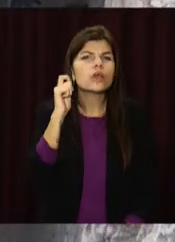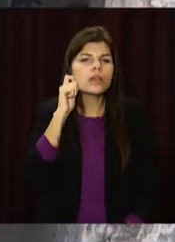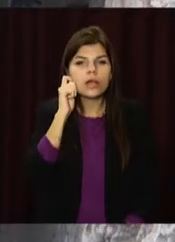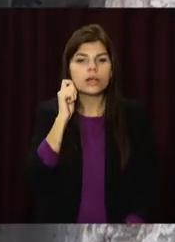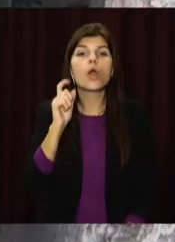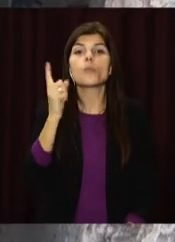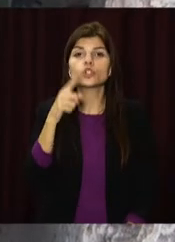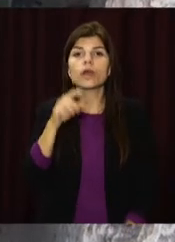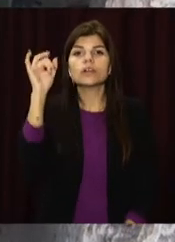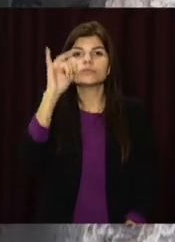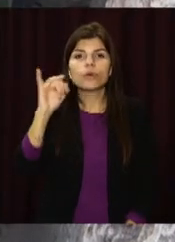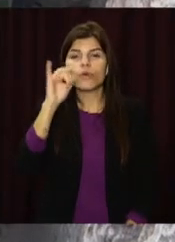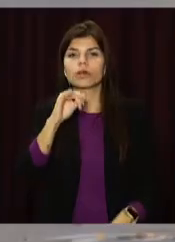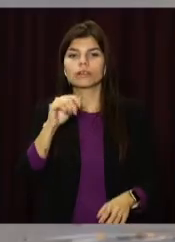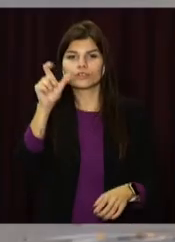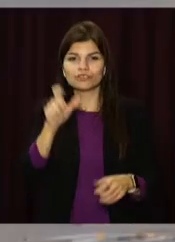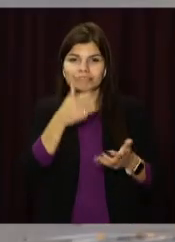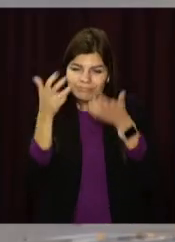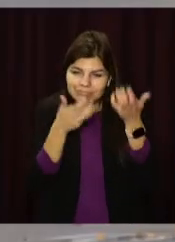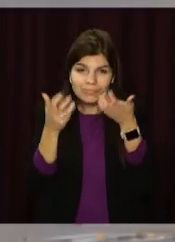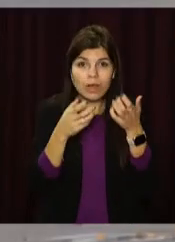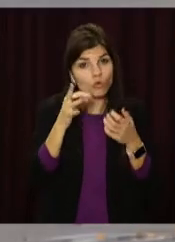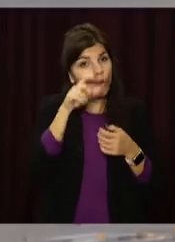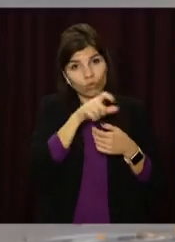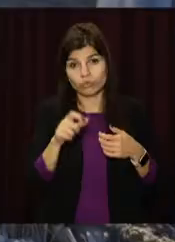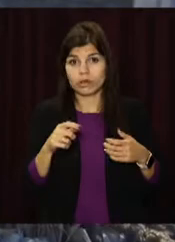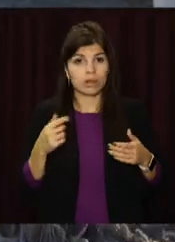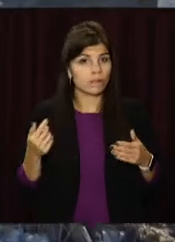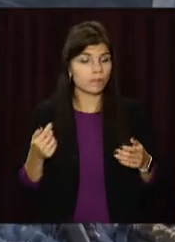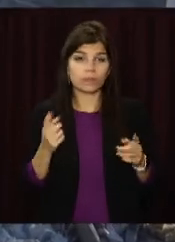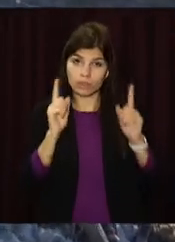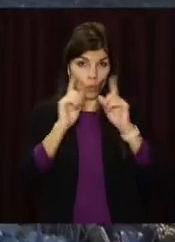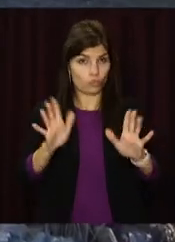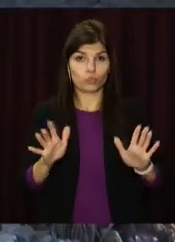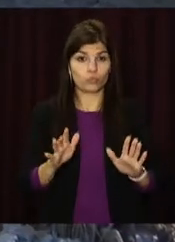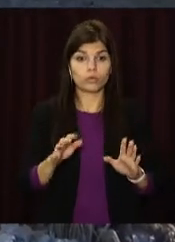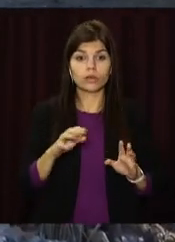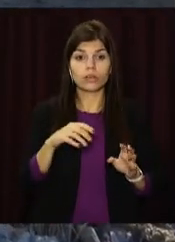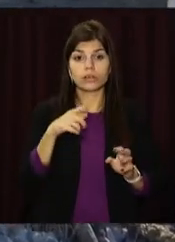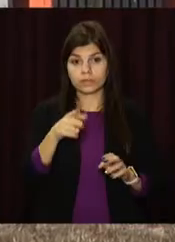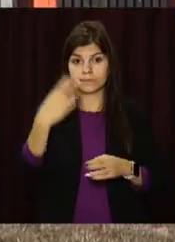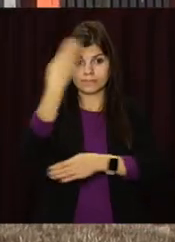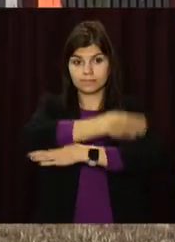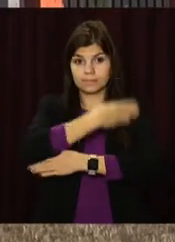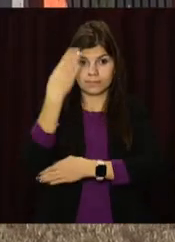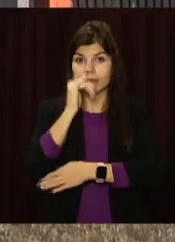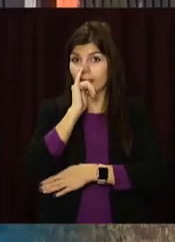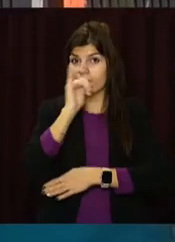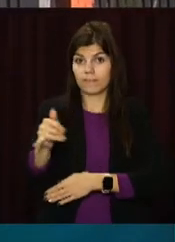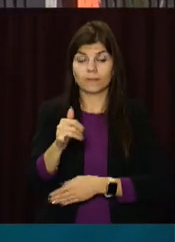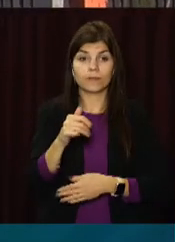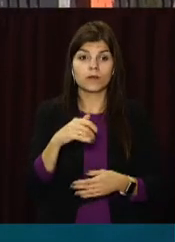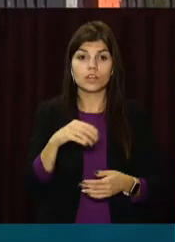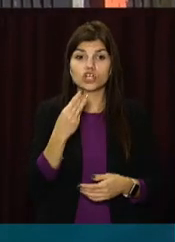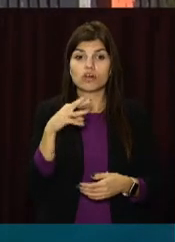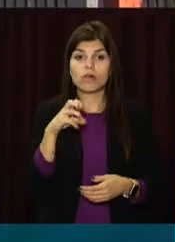для істориків та археологів. Однак цьому не дуже раді мешканці села. І на зручному в'їзді встановили шлагбаум. Прийшлося поставити шлагбаум, щоб